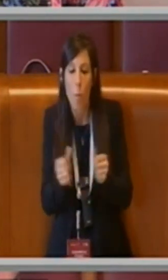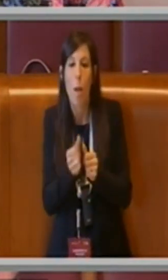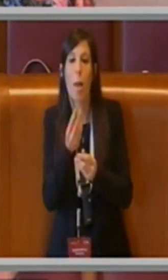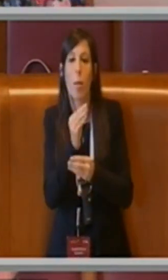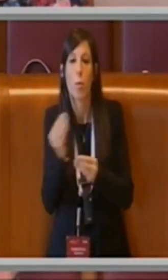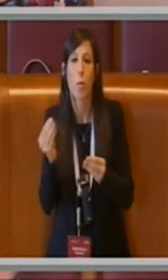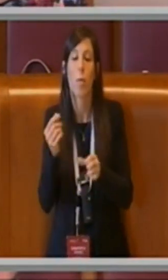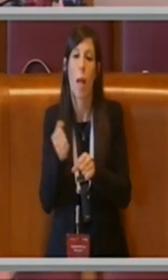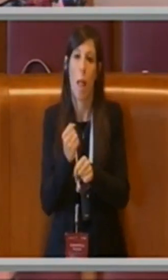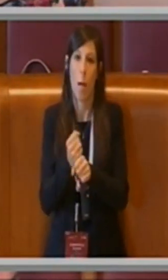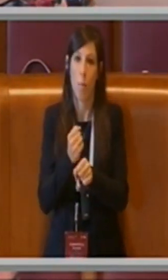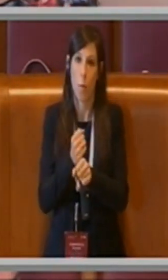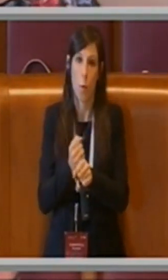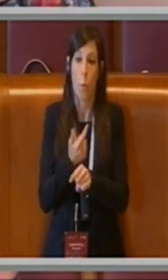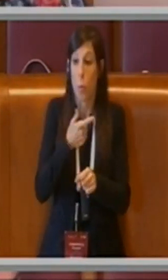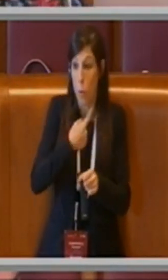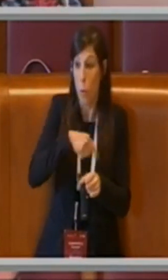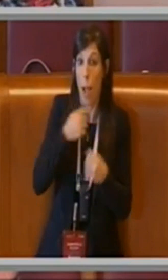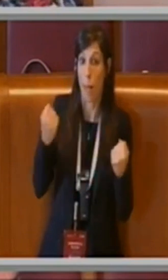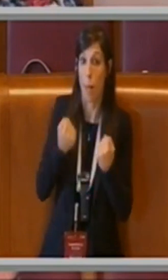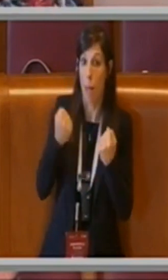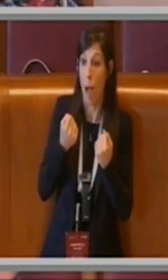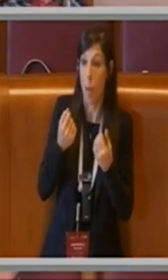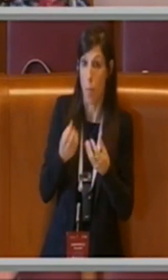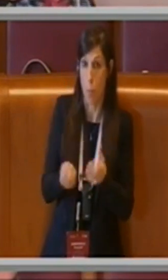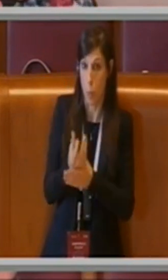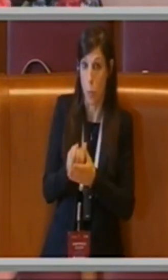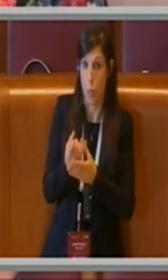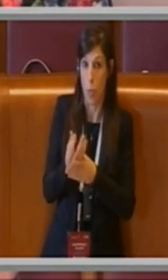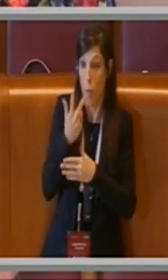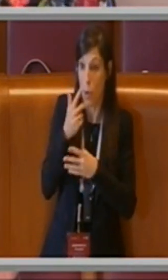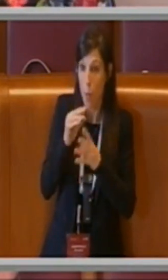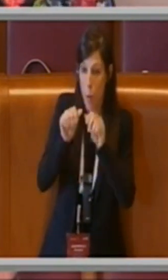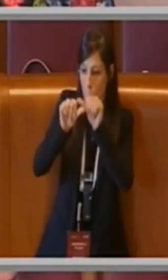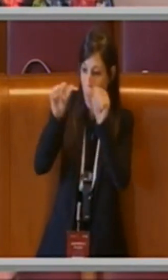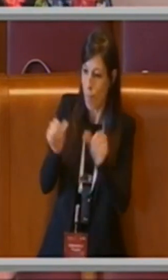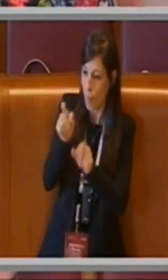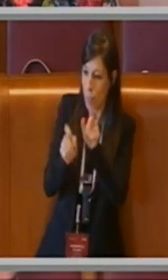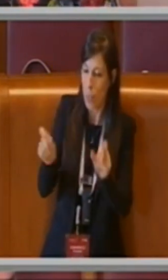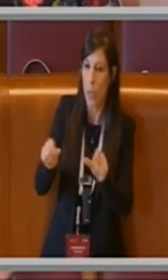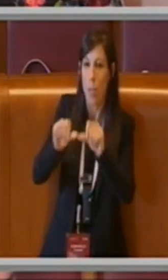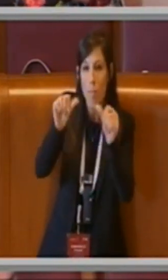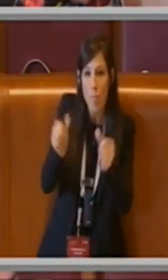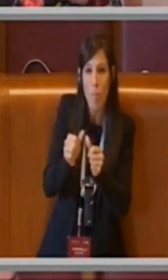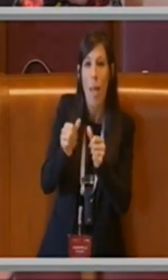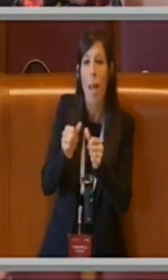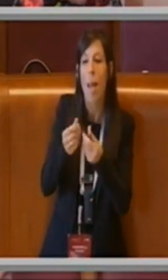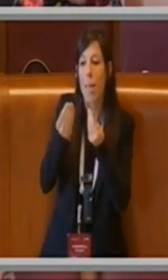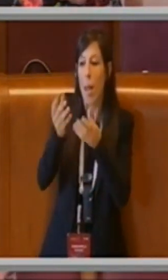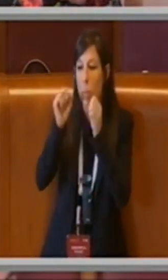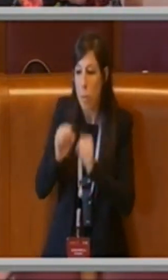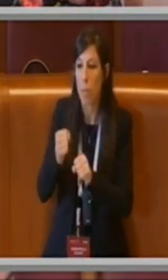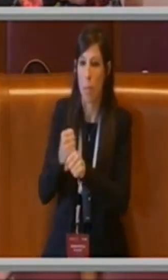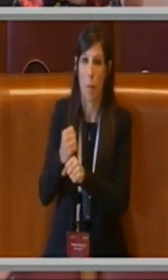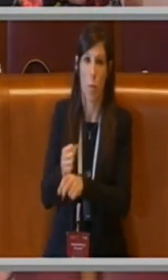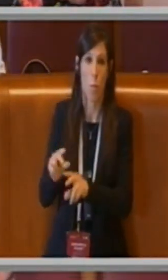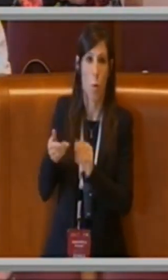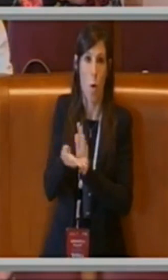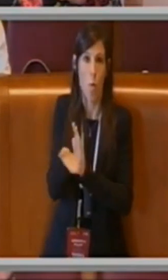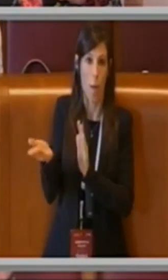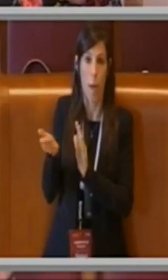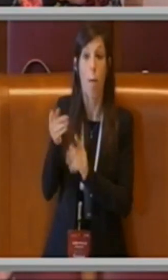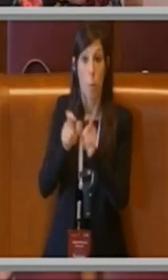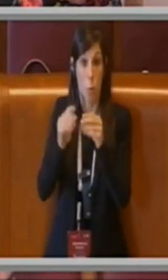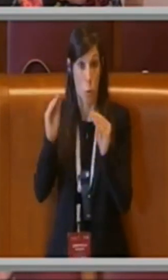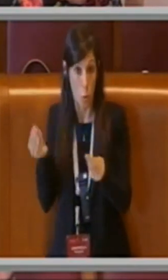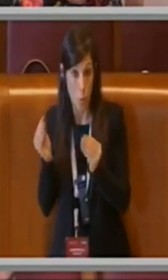produttive, vogliamo formare e fornire nuove opportunità di lavoro sia ai